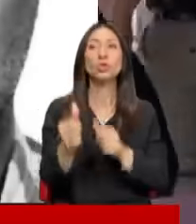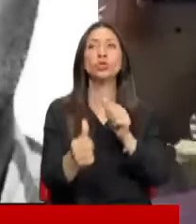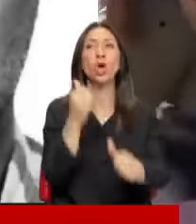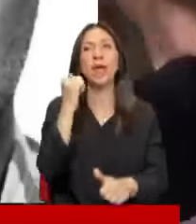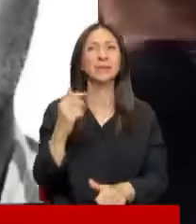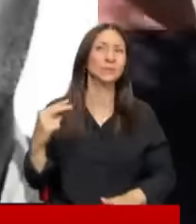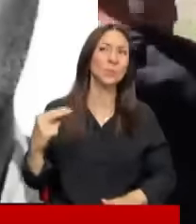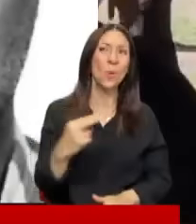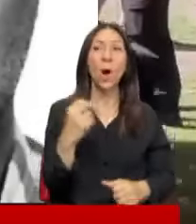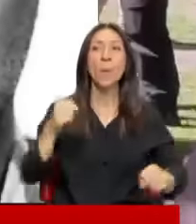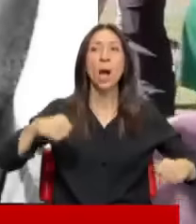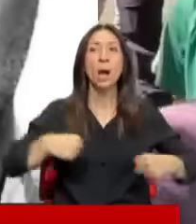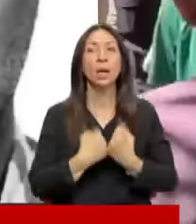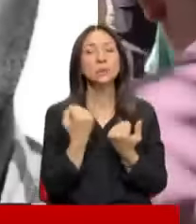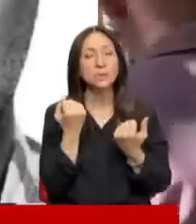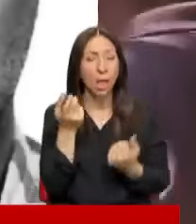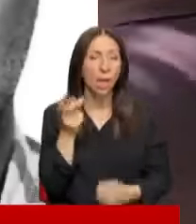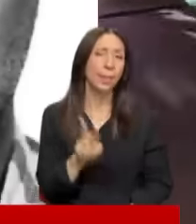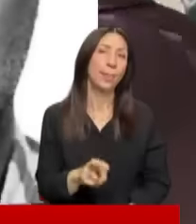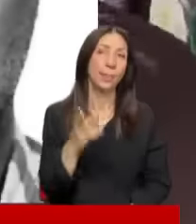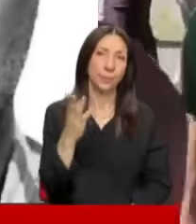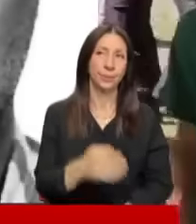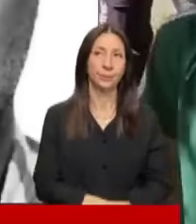yolunda kazada can verdi.